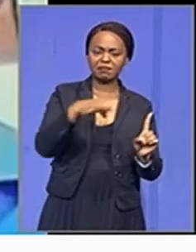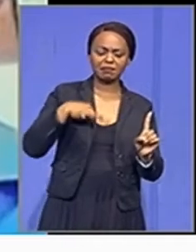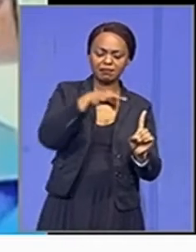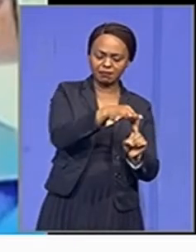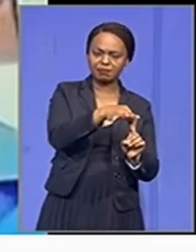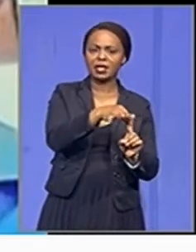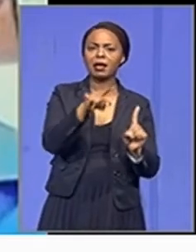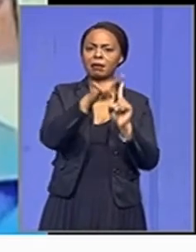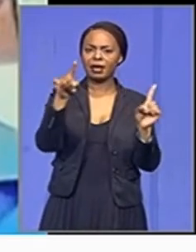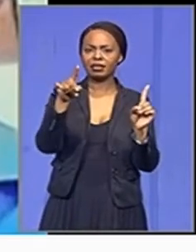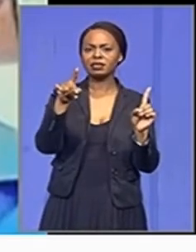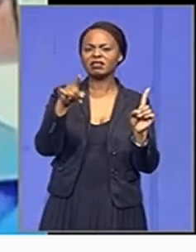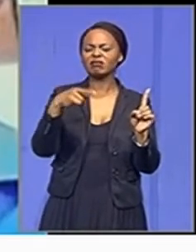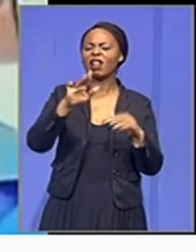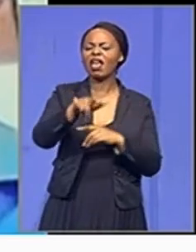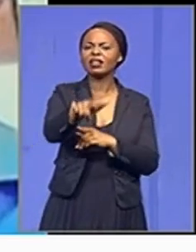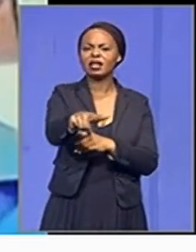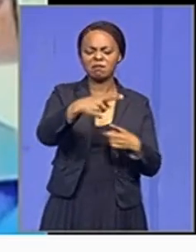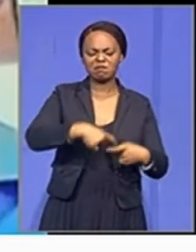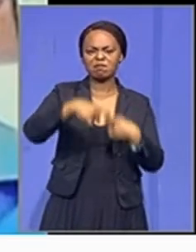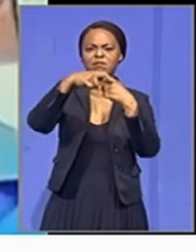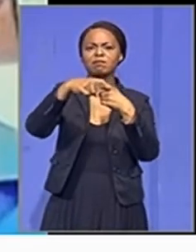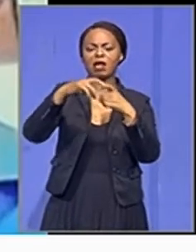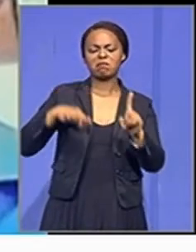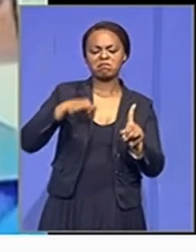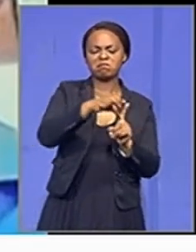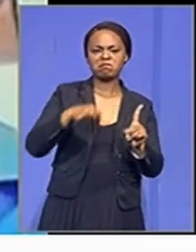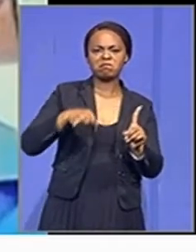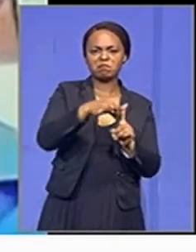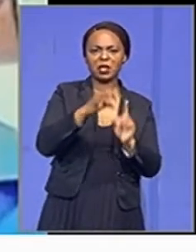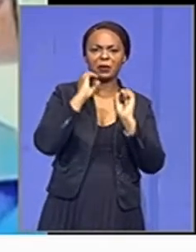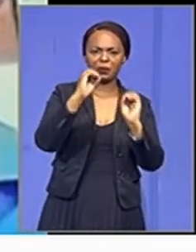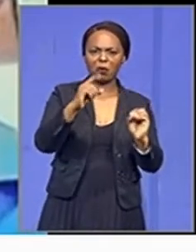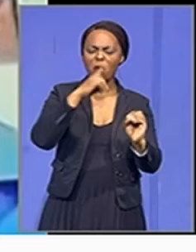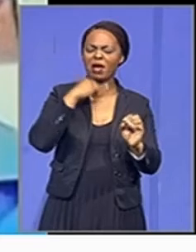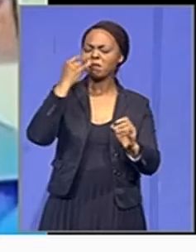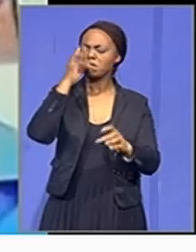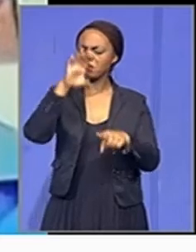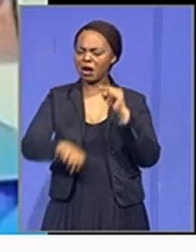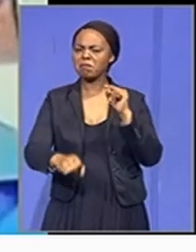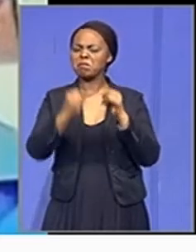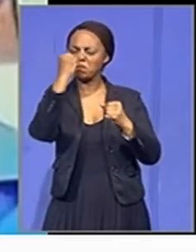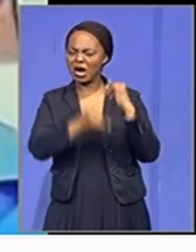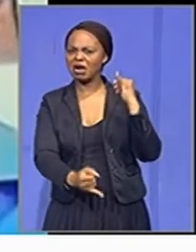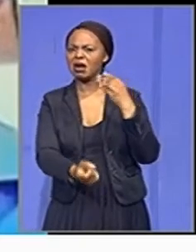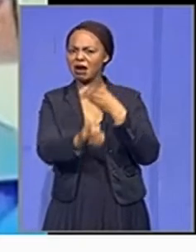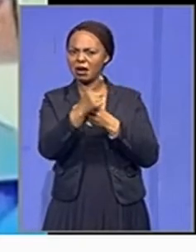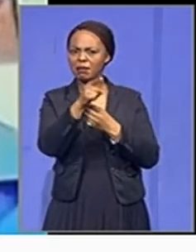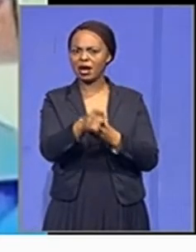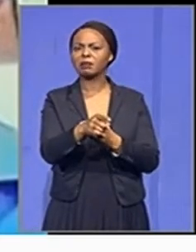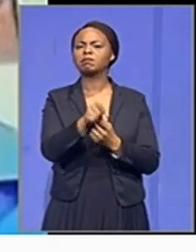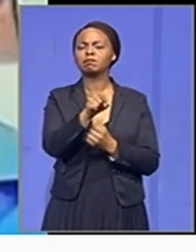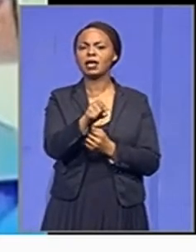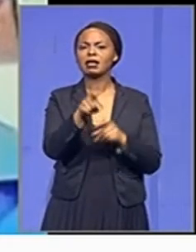la sepodisi sa Afrika Borwa se lemoge ntlha eo. Go ne ga dirwa dipatlisiso malebana le merero o mo go neng gape ga